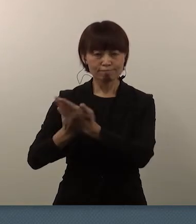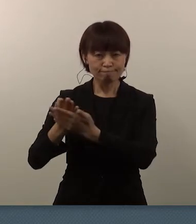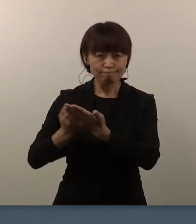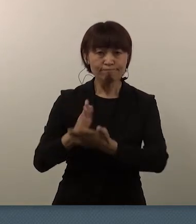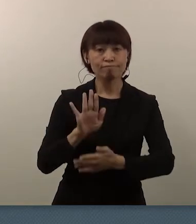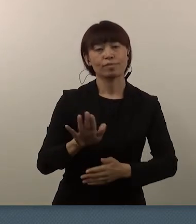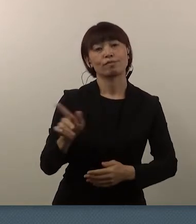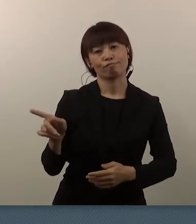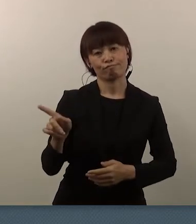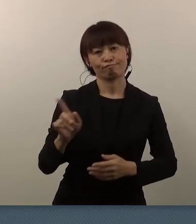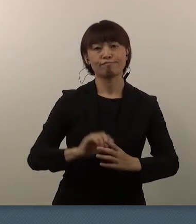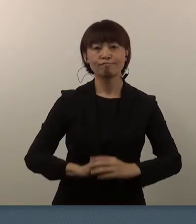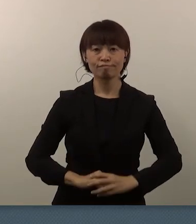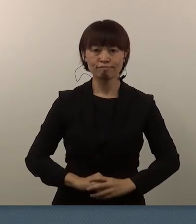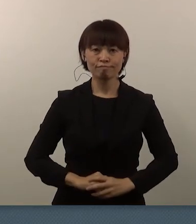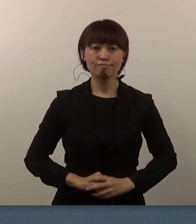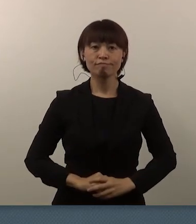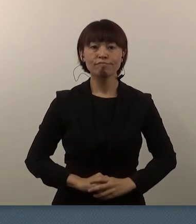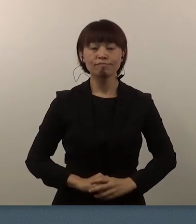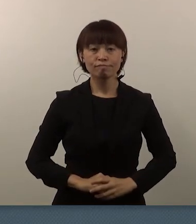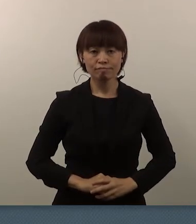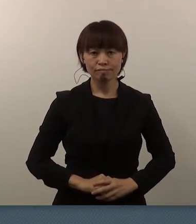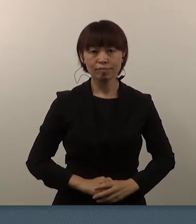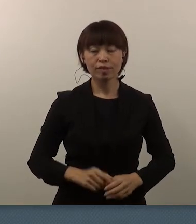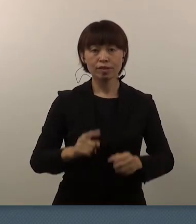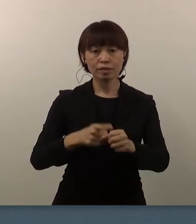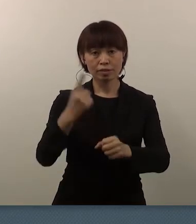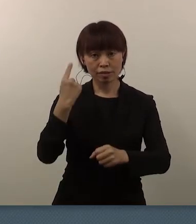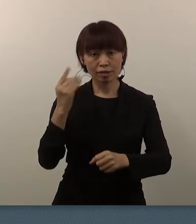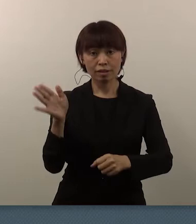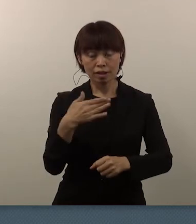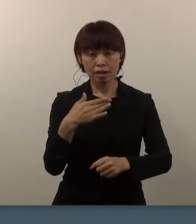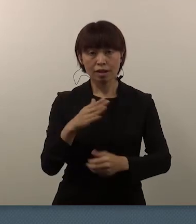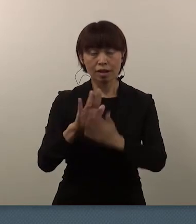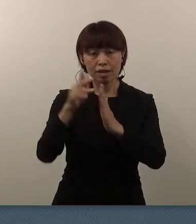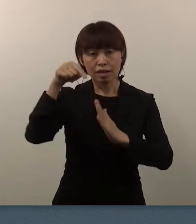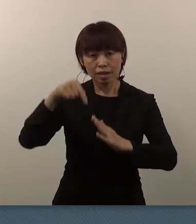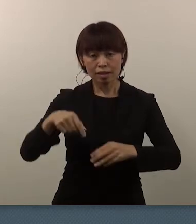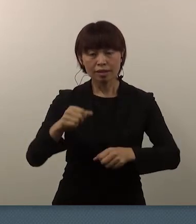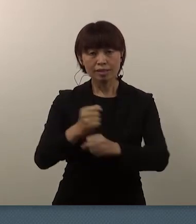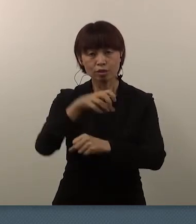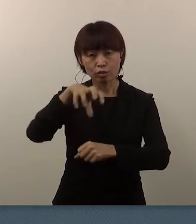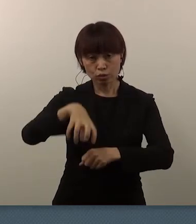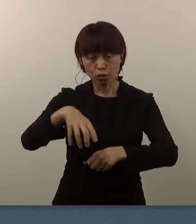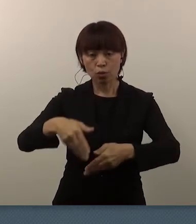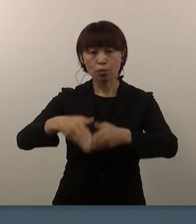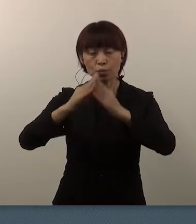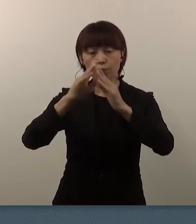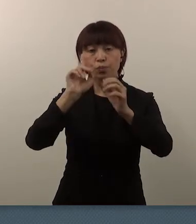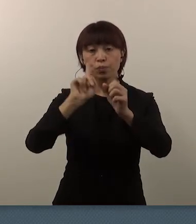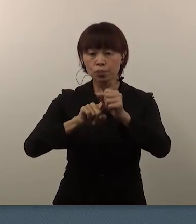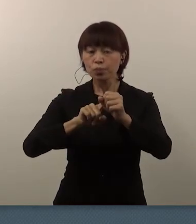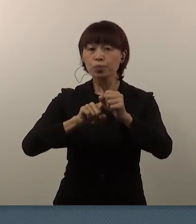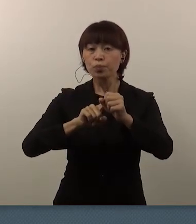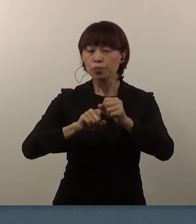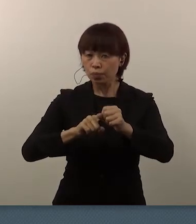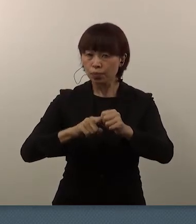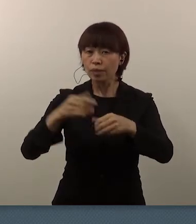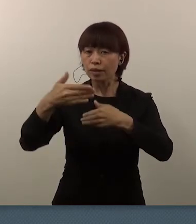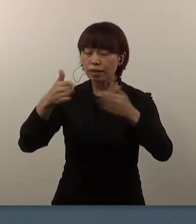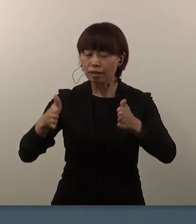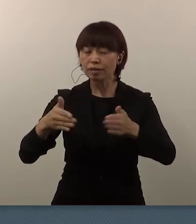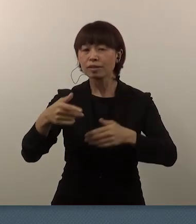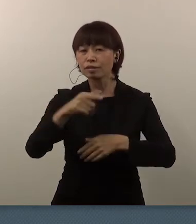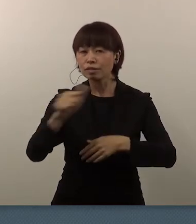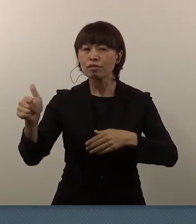。県では昨年から県内事業所の開設に向けて広報物件の紹介を行ってきたほか、